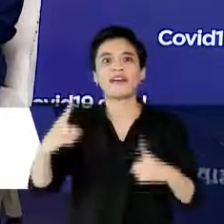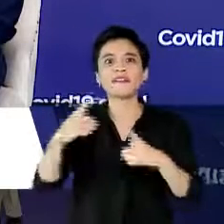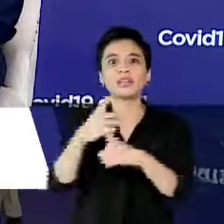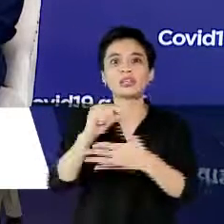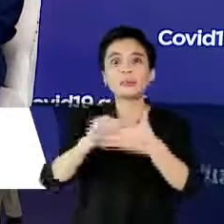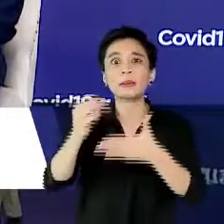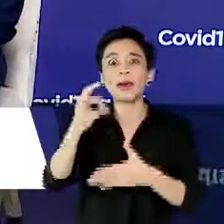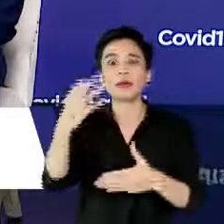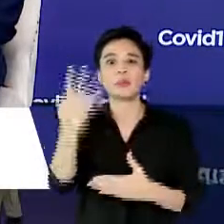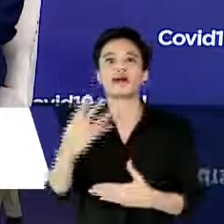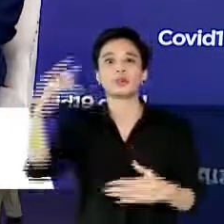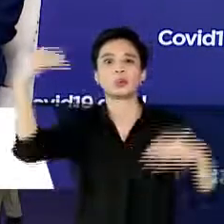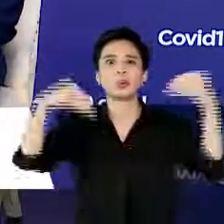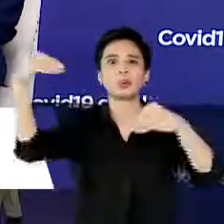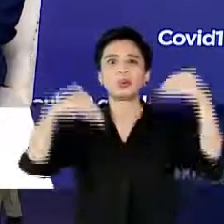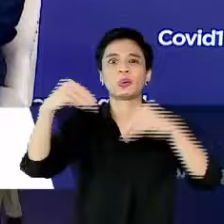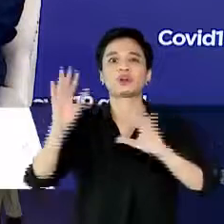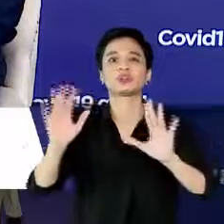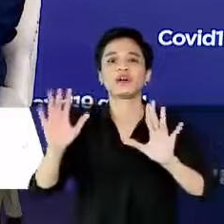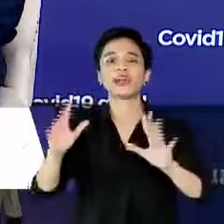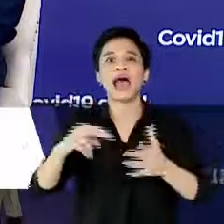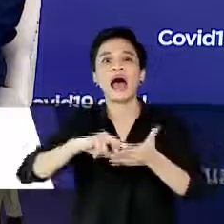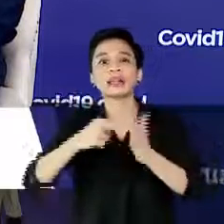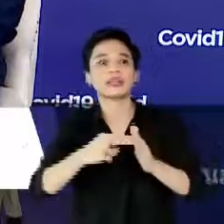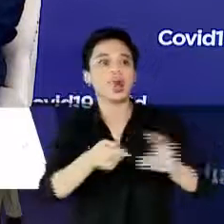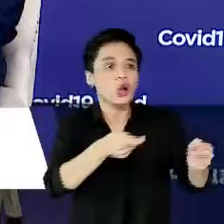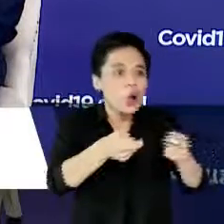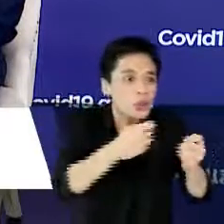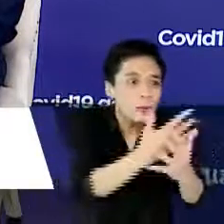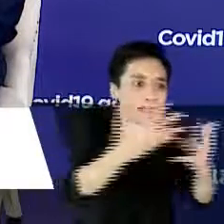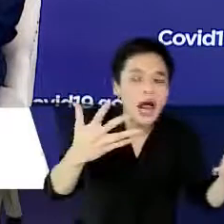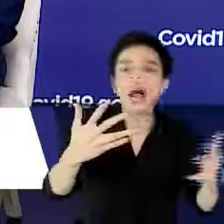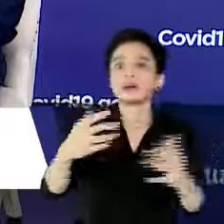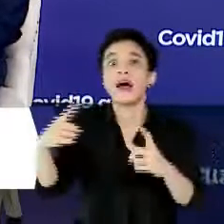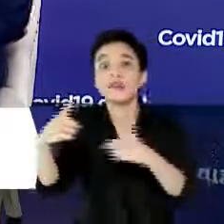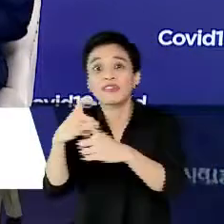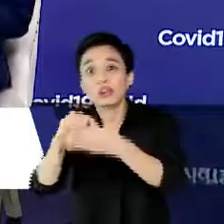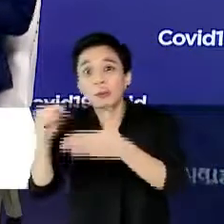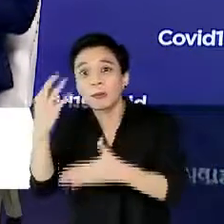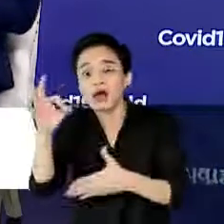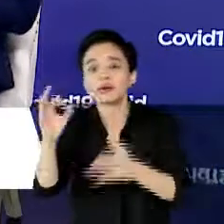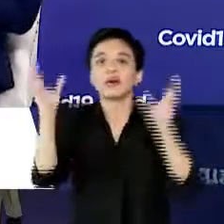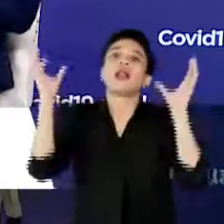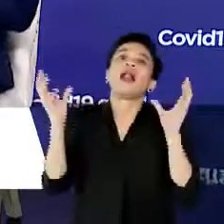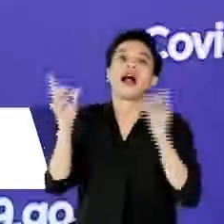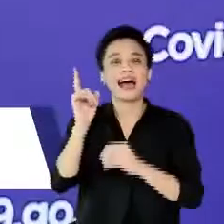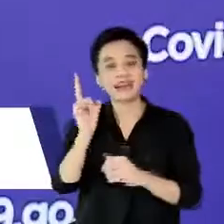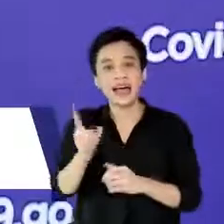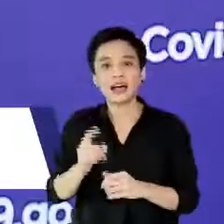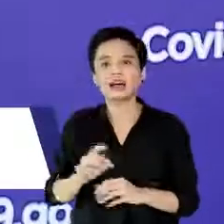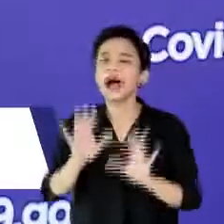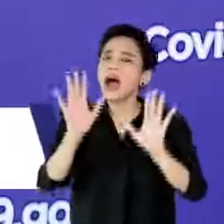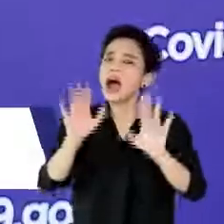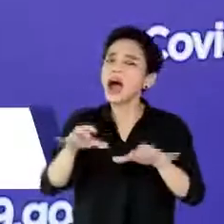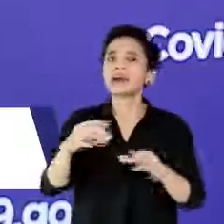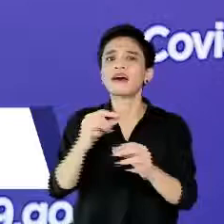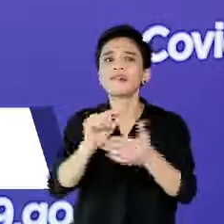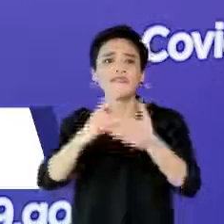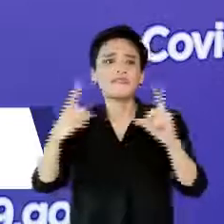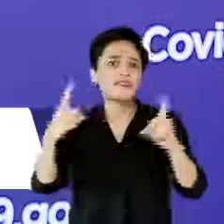menjadi double gardan bagi kita dalam pengendalian dalam upaya pengendalian pandemi ini ini varian baru ini